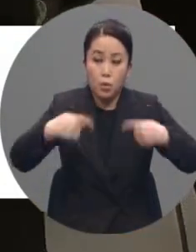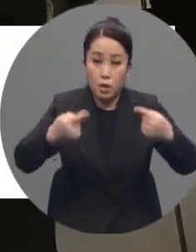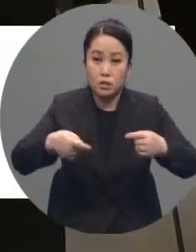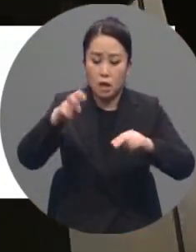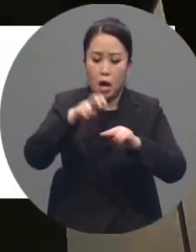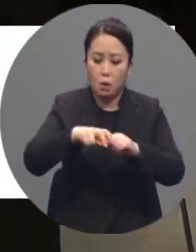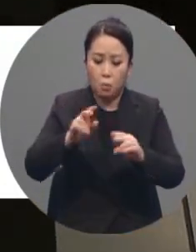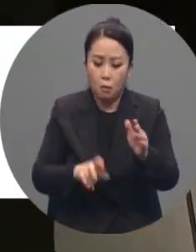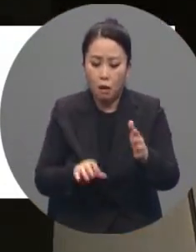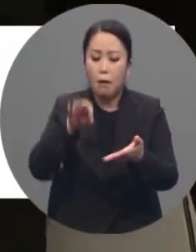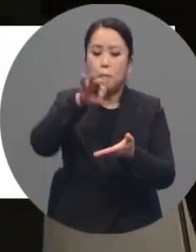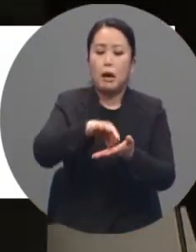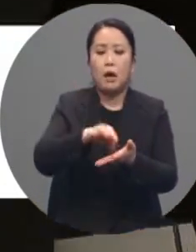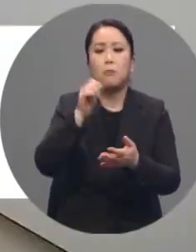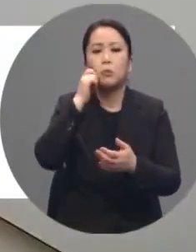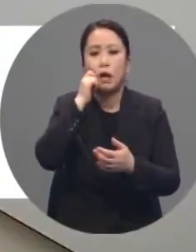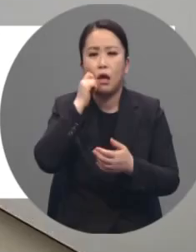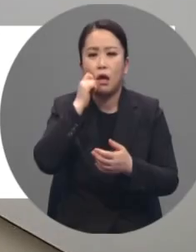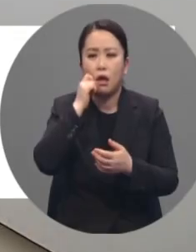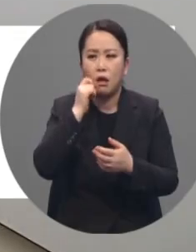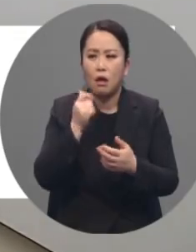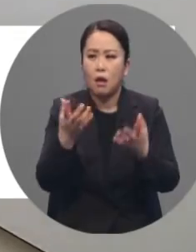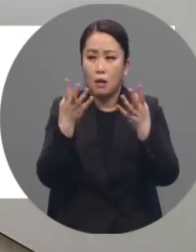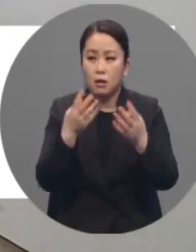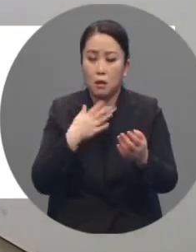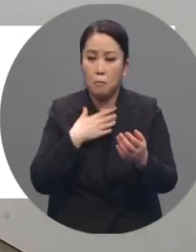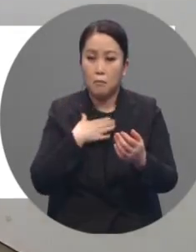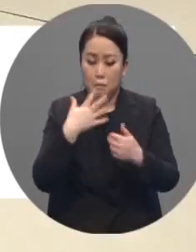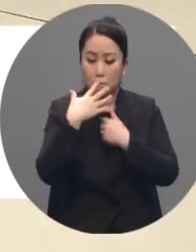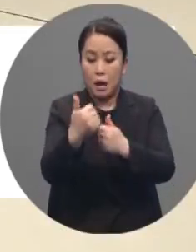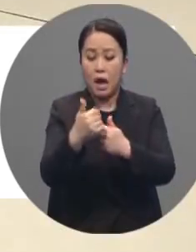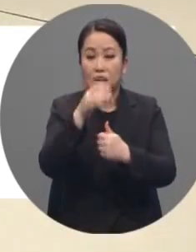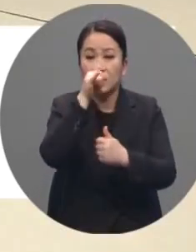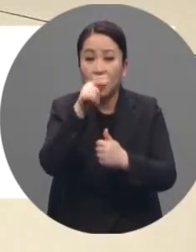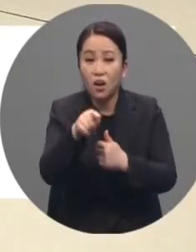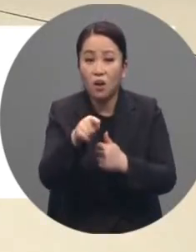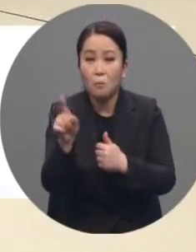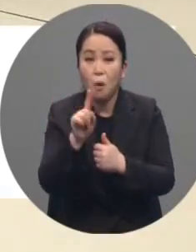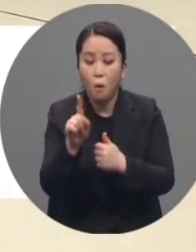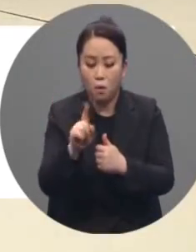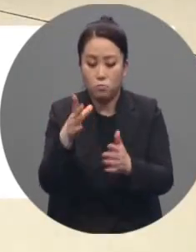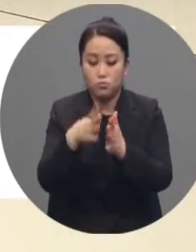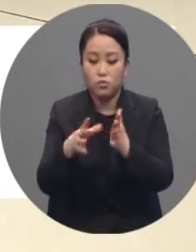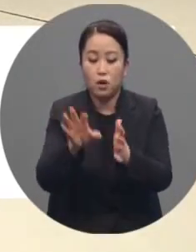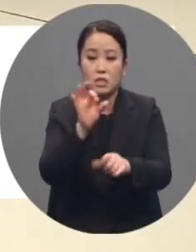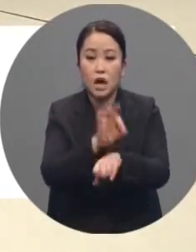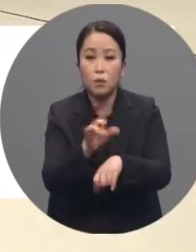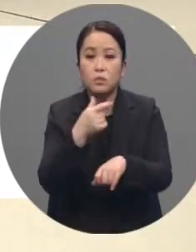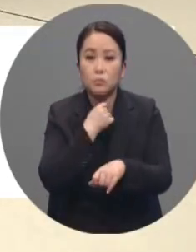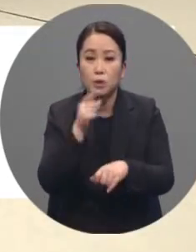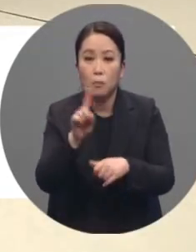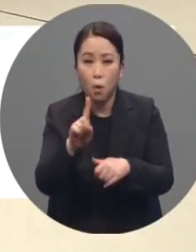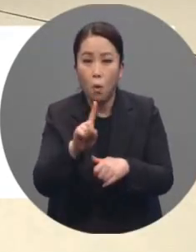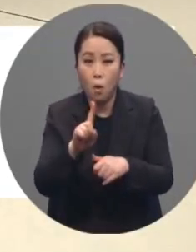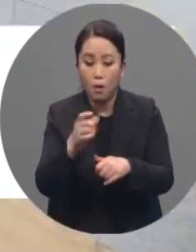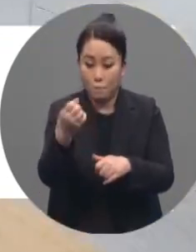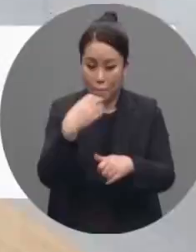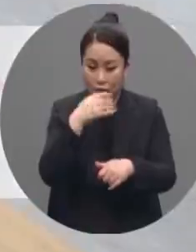올릴 수 없으니까 저희들이 많이 호출을 하거든요. 밖에서 그러면 저희가 소위 필요한 상품이 있으면 우리가